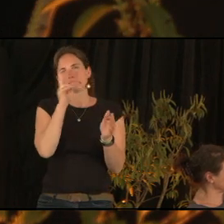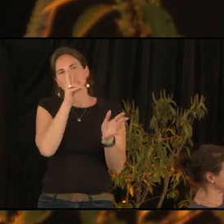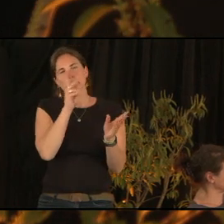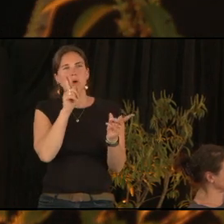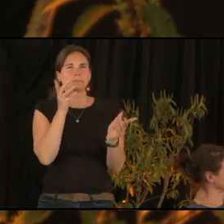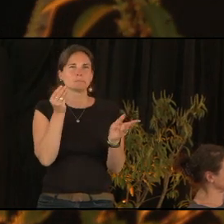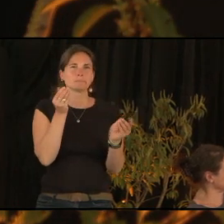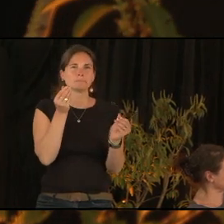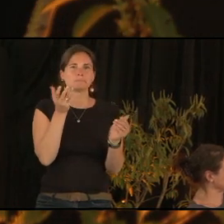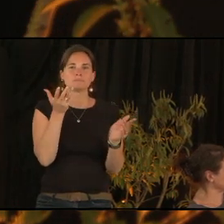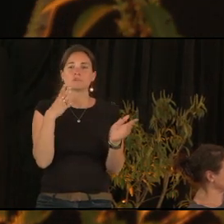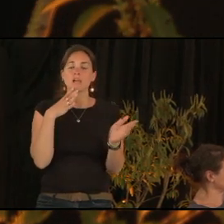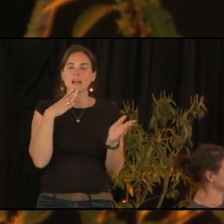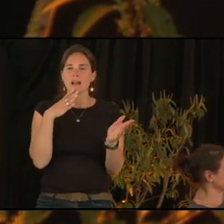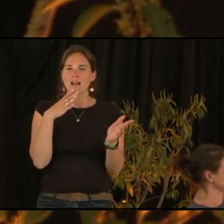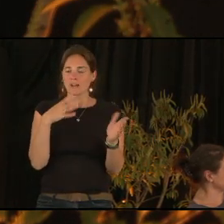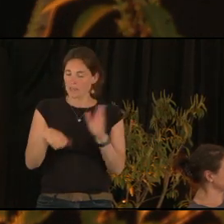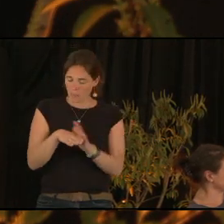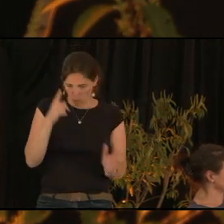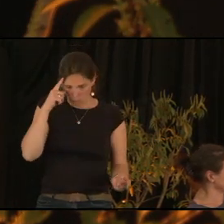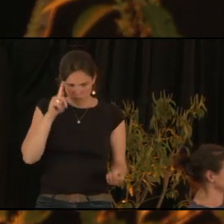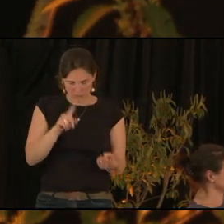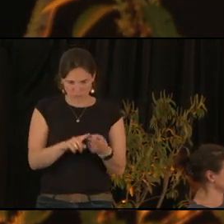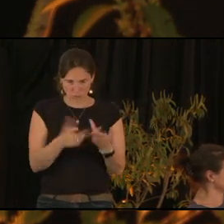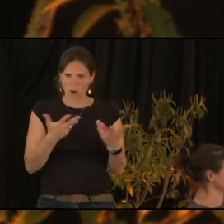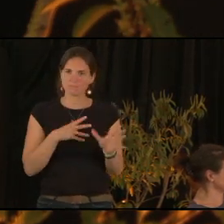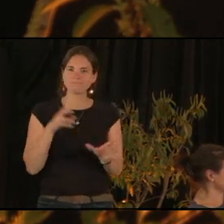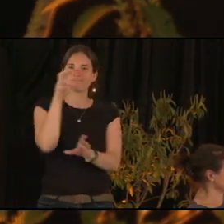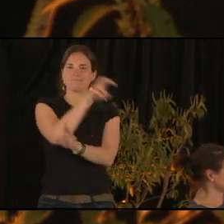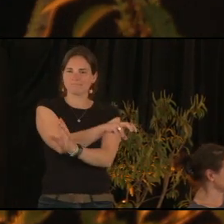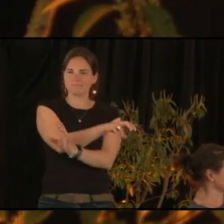tragédie, déclencheur et acteur d'ailleurs.